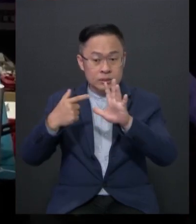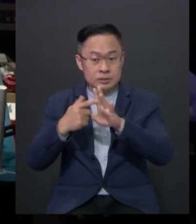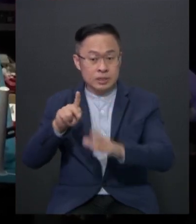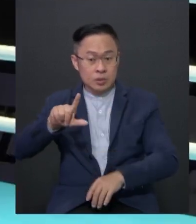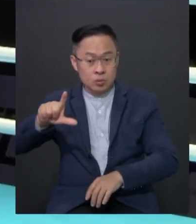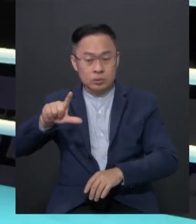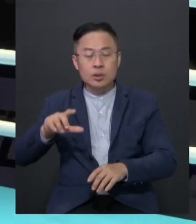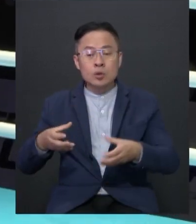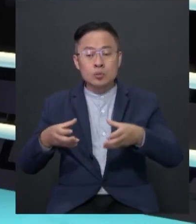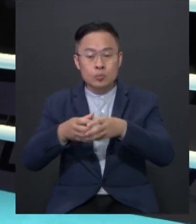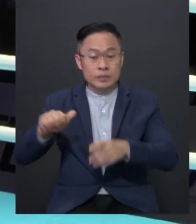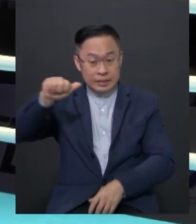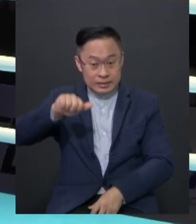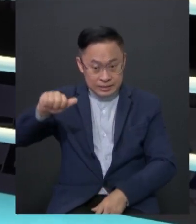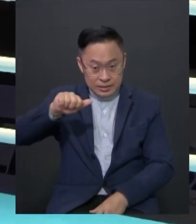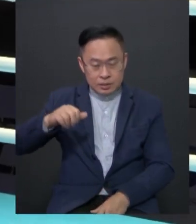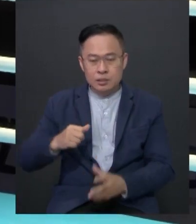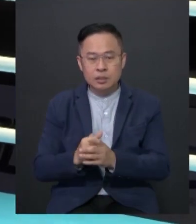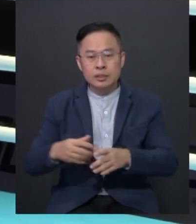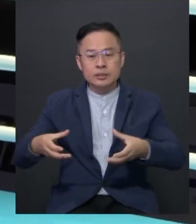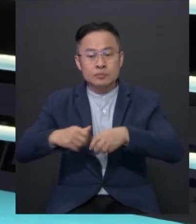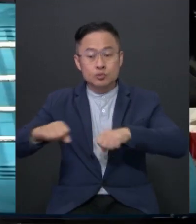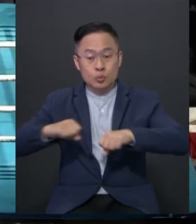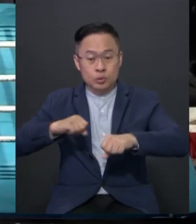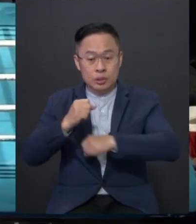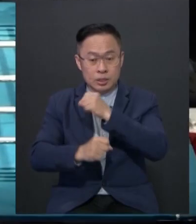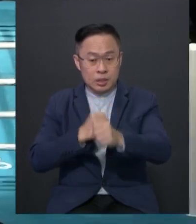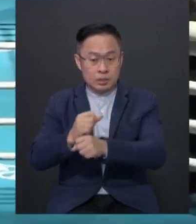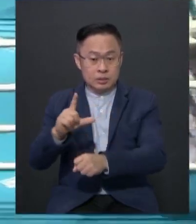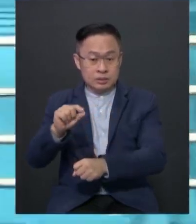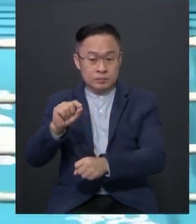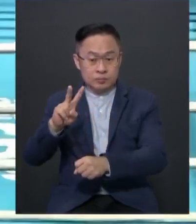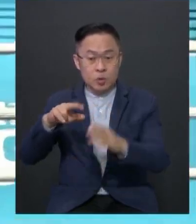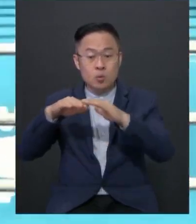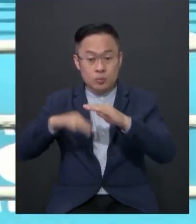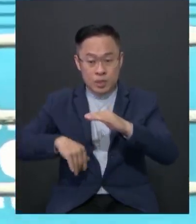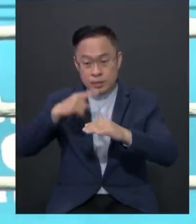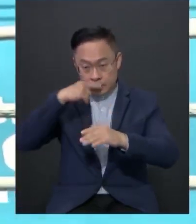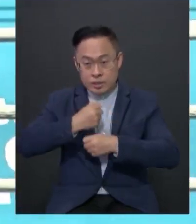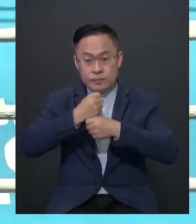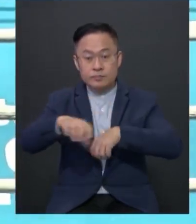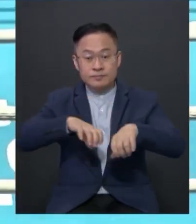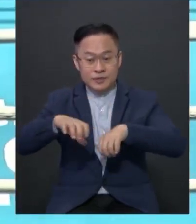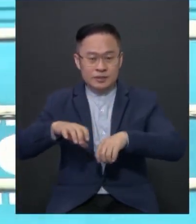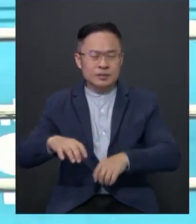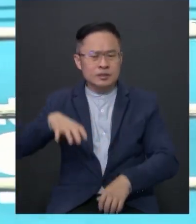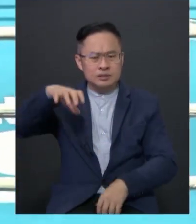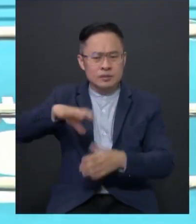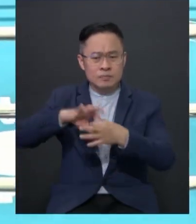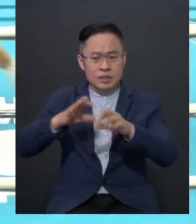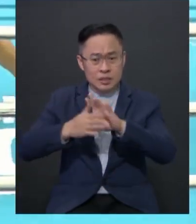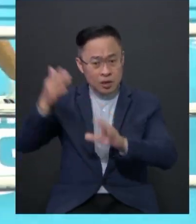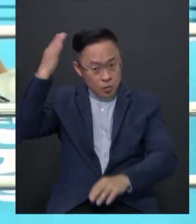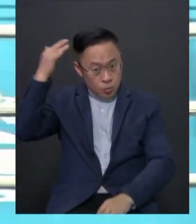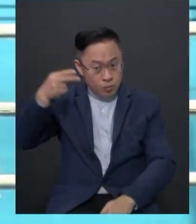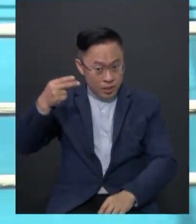งชนะเลิศแห่งทวีปเอเชียนะคะรุ่นเยาวชนนะคะไม่เกิน22ปีก็แข่งขันกันที่ไทยนี่แหละค่ะที่อินดอร์สเตเดียมหัวหมากการกีฬาแห่ง